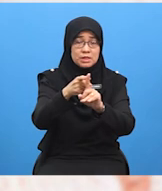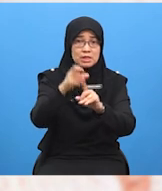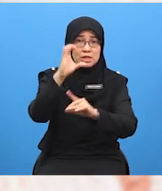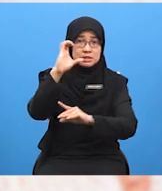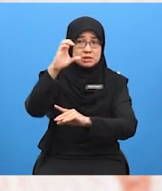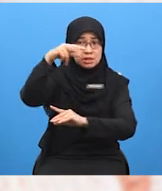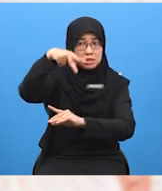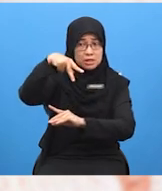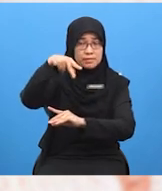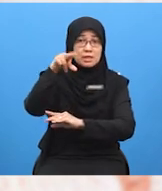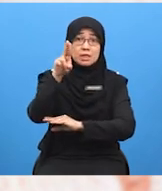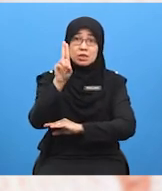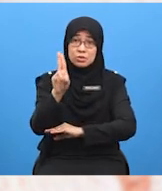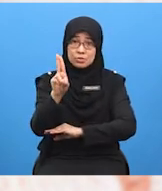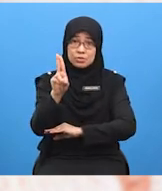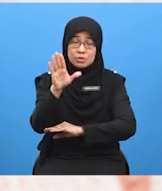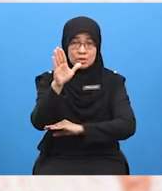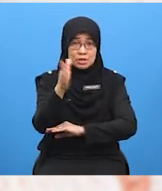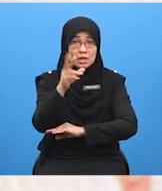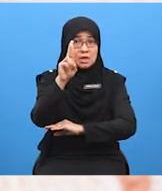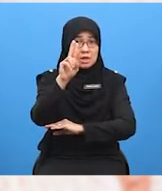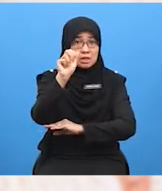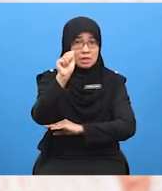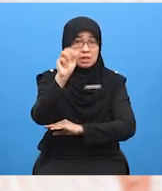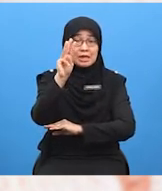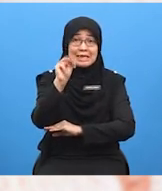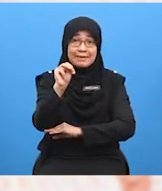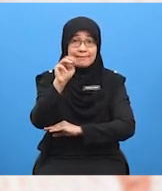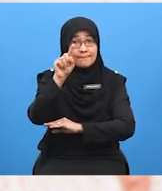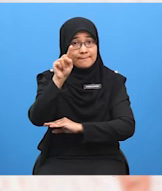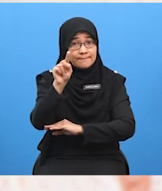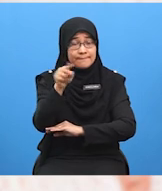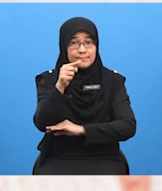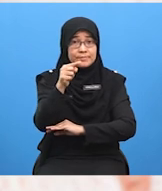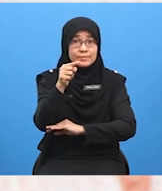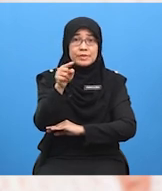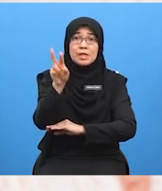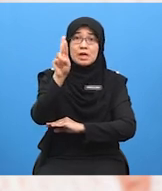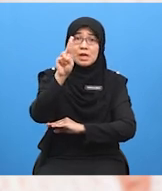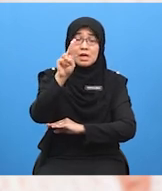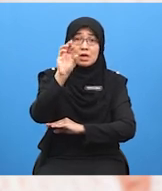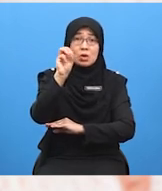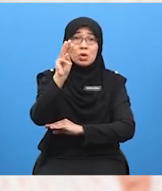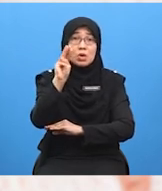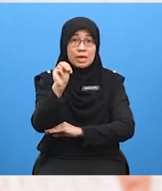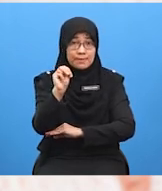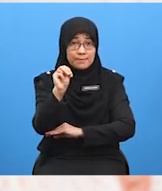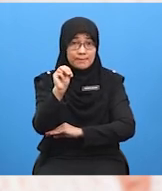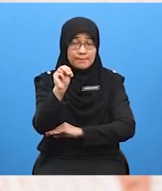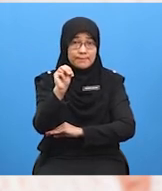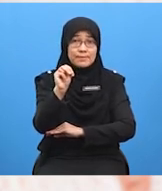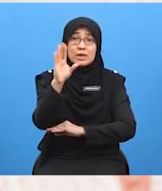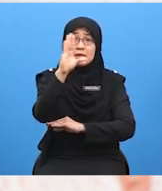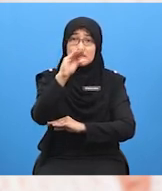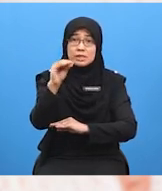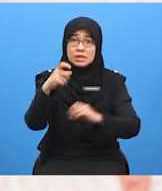pusat, CPU, RAM iaitu Random Access Memory, ROM, Read-Only